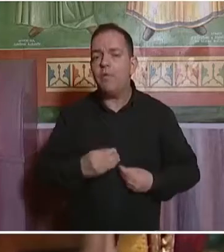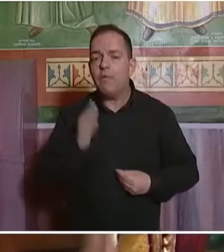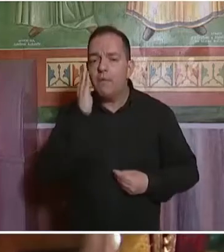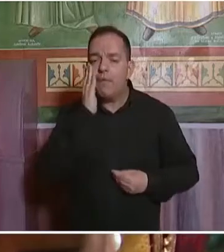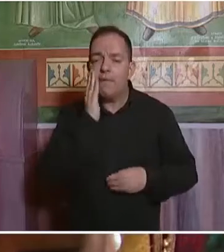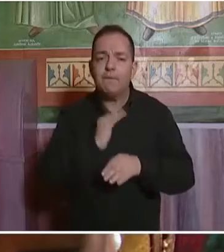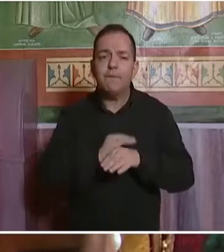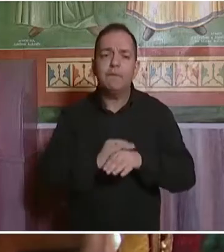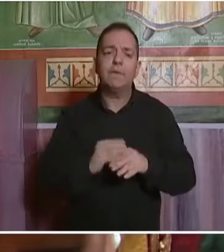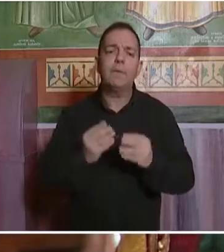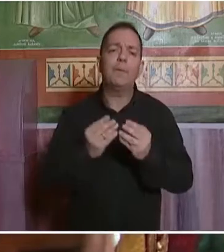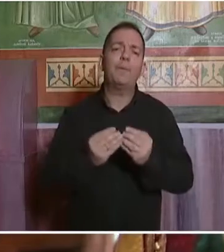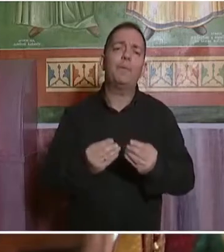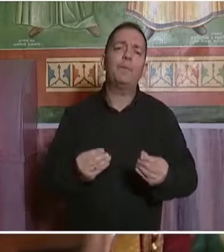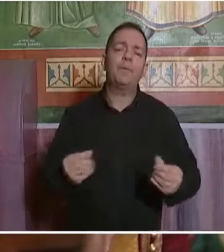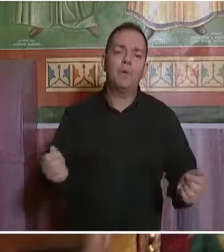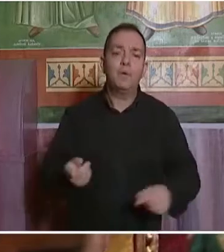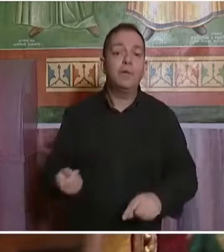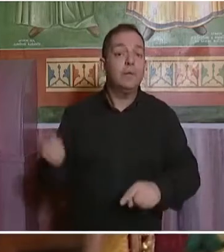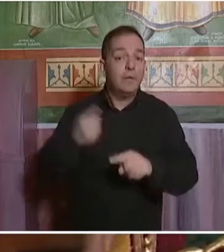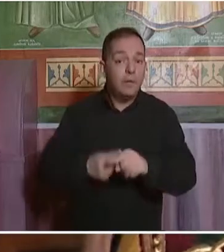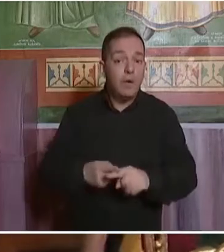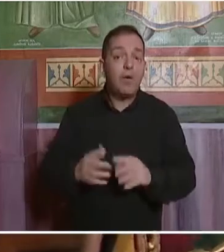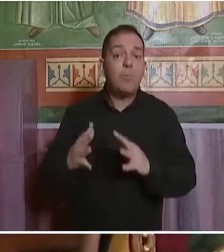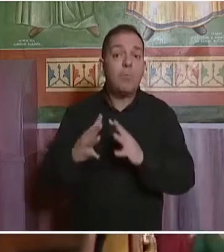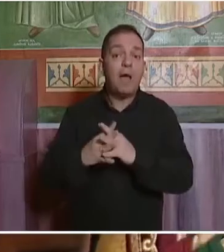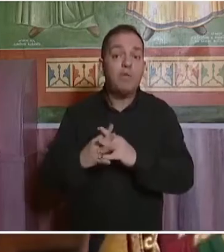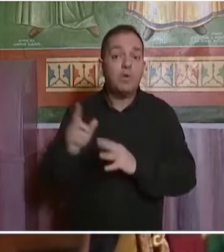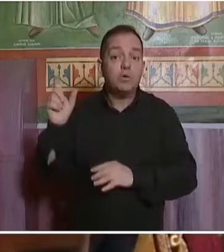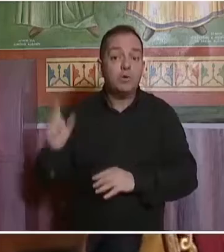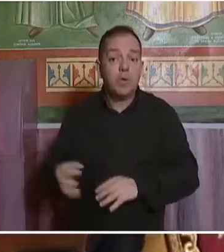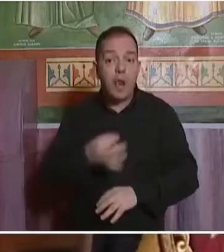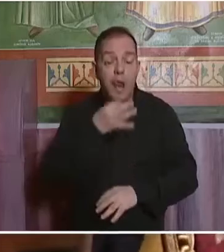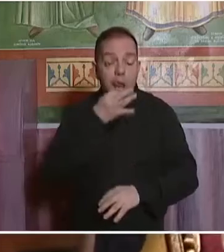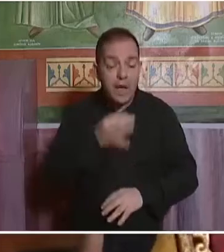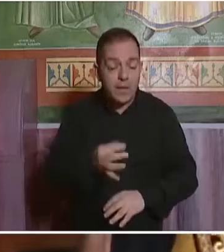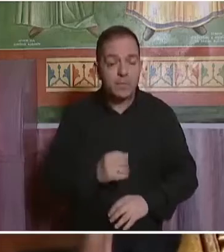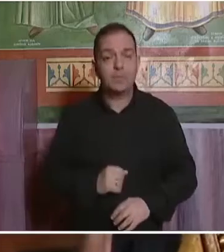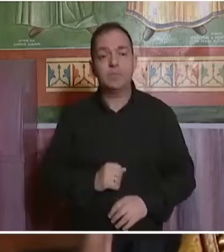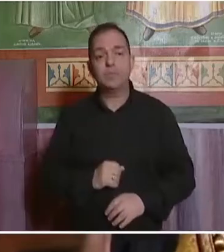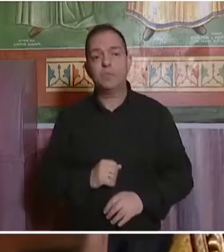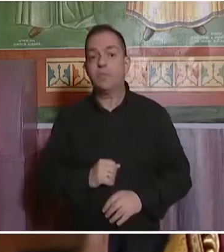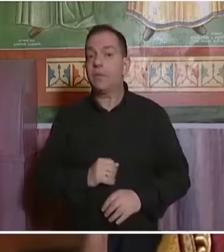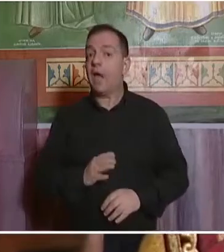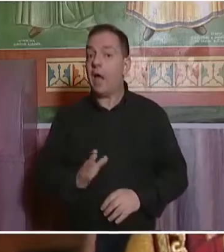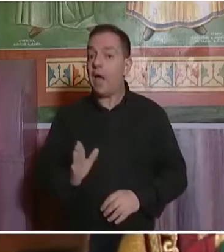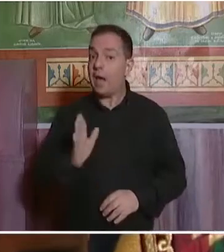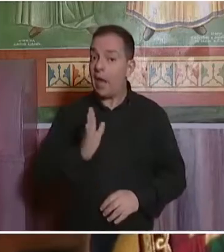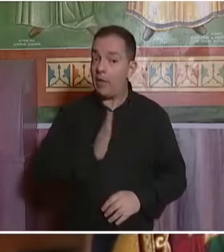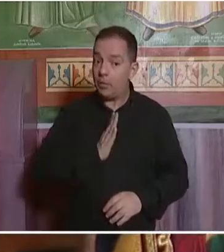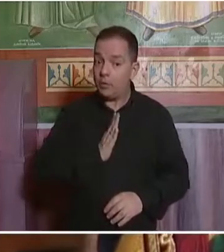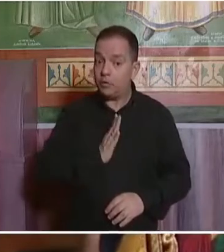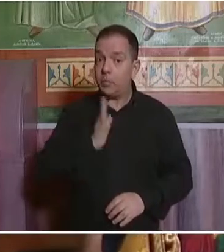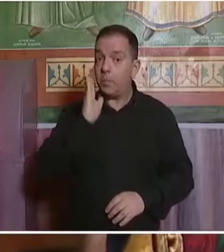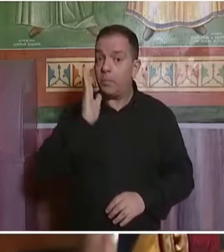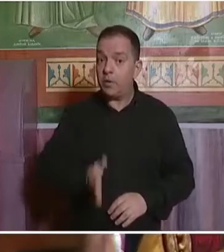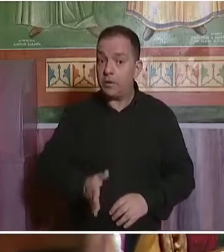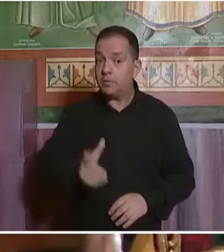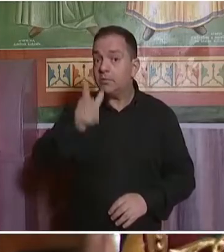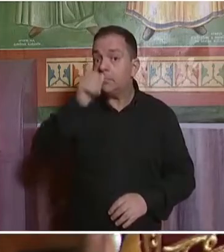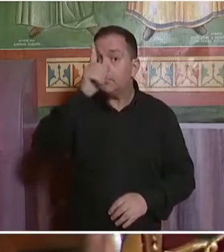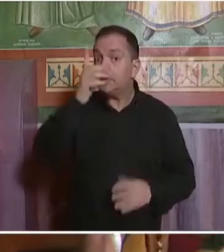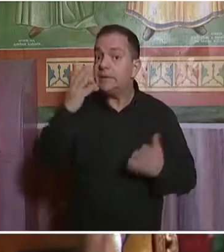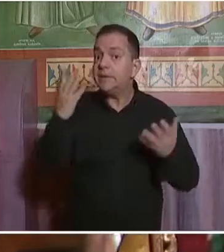ακόμα προσθέτει ο Απόστολος Παύλος ότι αν για κάτι μπορεί ο άνθρωπος να καυχέται,